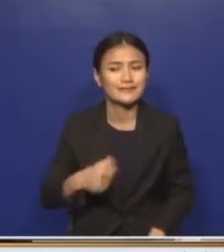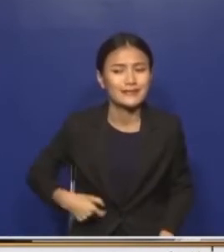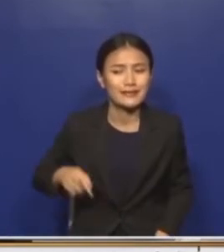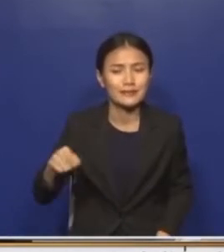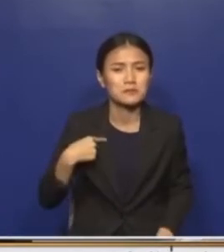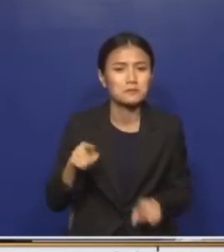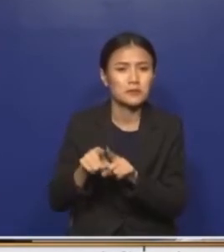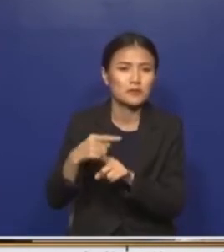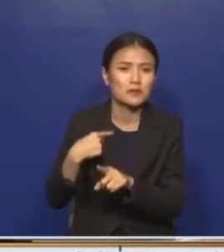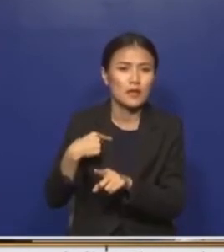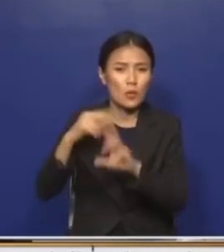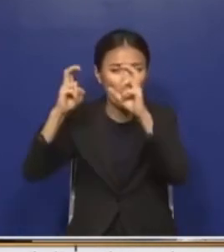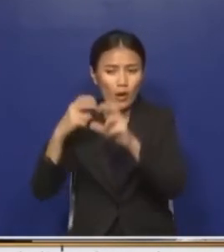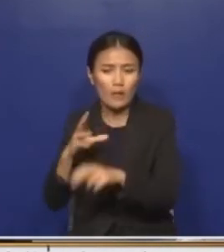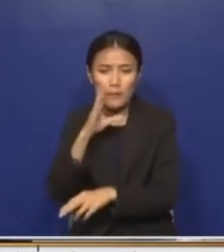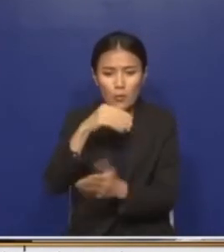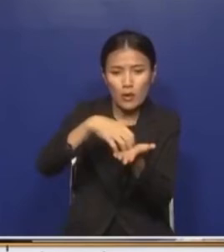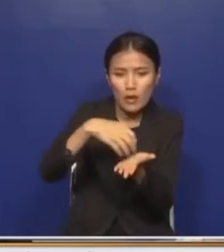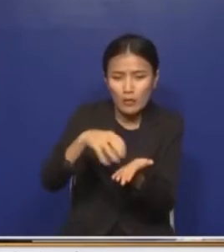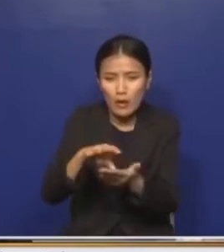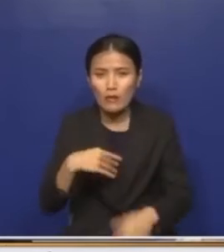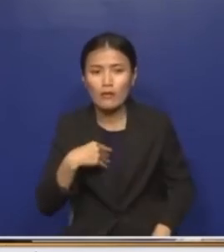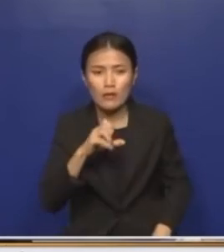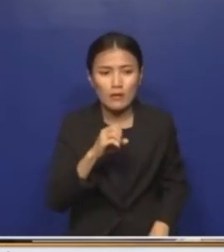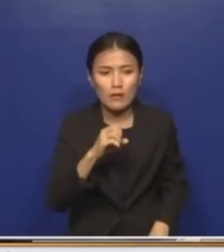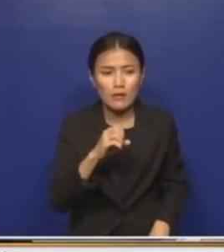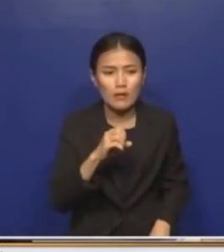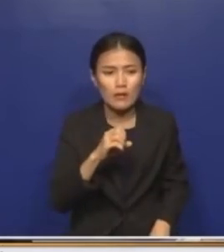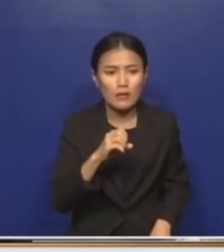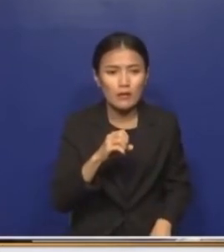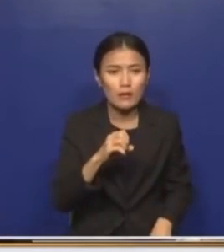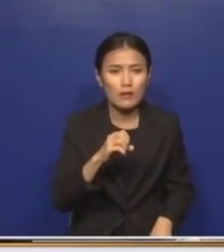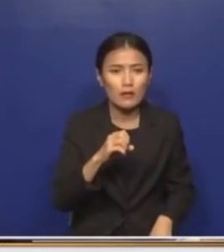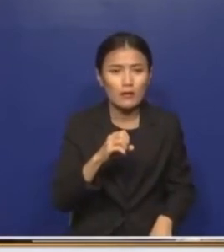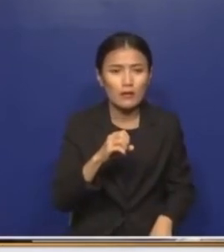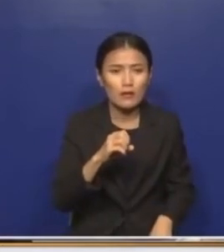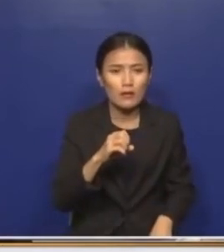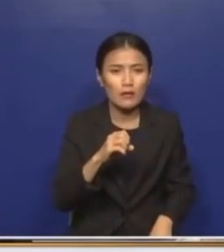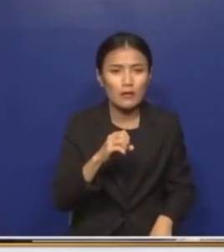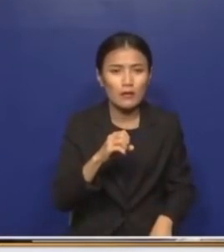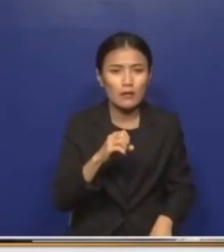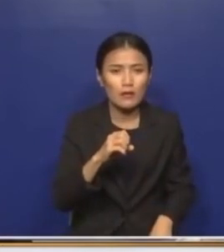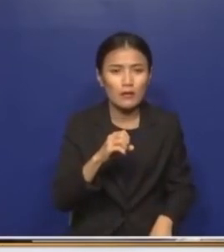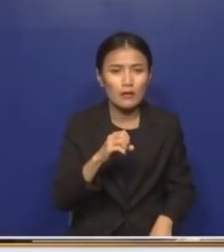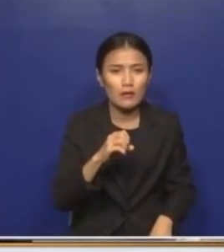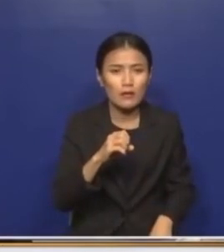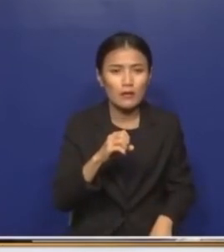ผิดพลาดล้มเหลวในการบริหารราชการแผ่นดินของตนเองละเมิดหลักนิติรัฐนิติธรรม